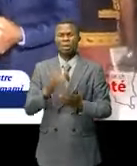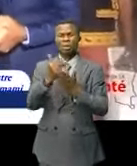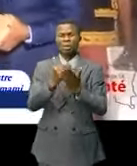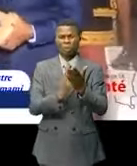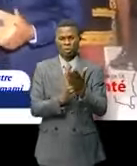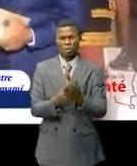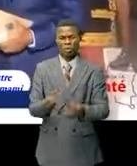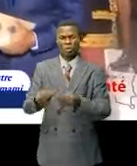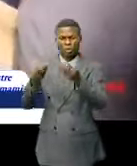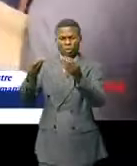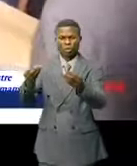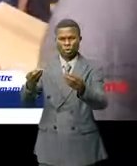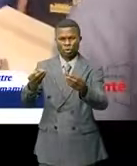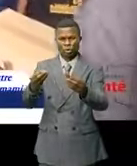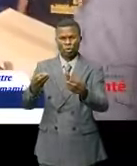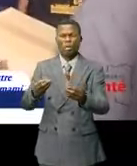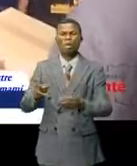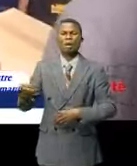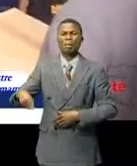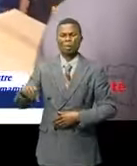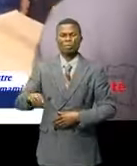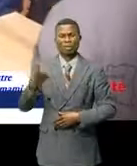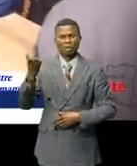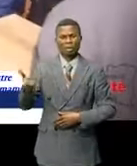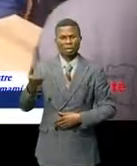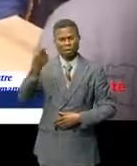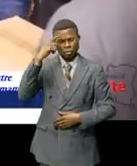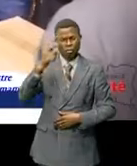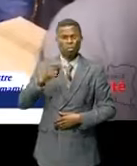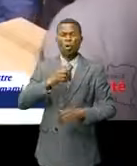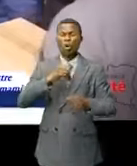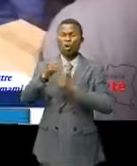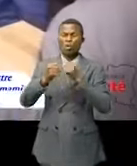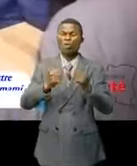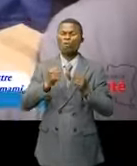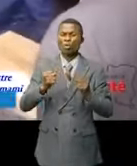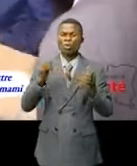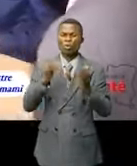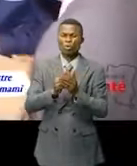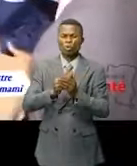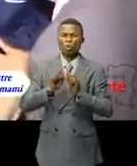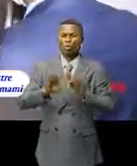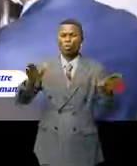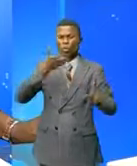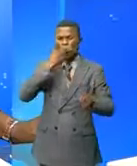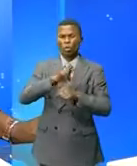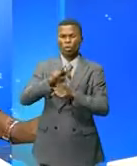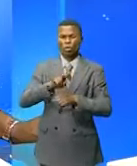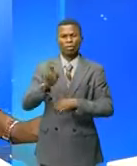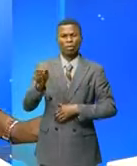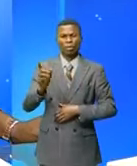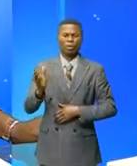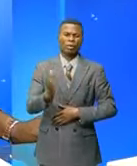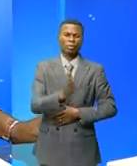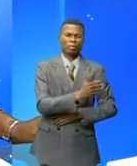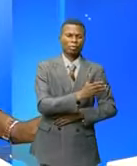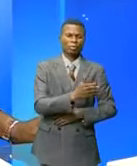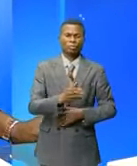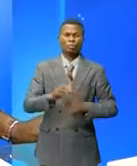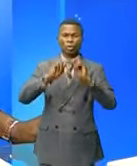a étoffé les colis remis à la province du Haut-Lomami pour lutter efficacement contre la pandémie du coronavirus. Le